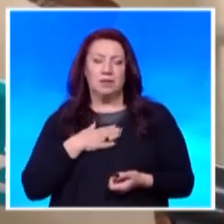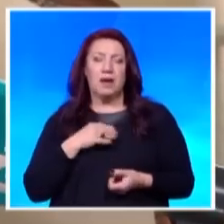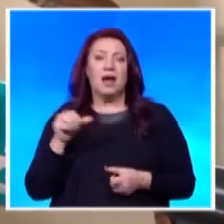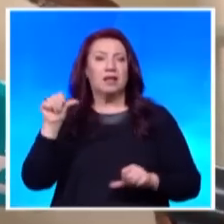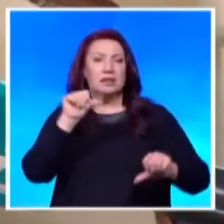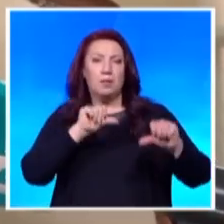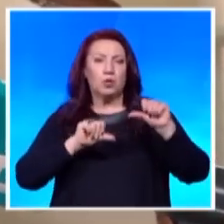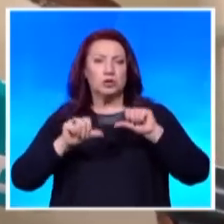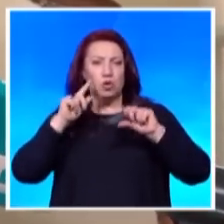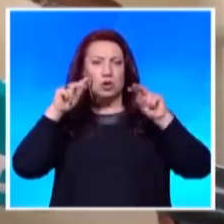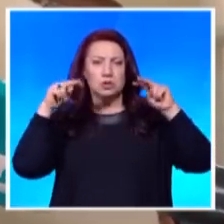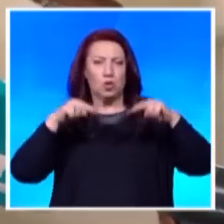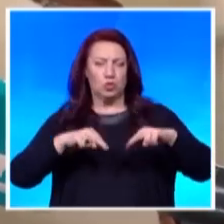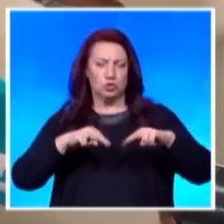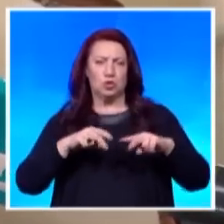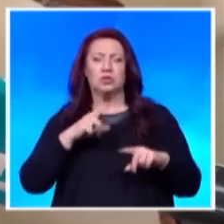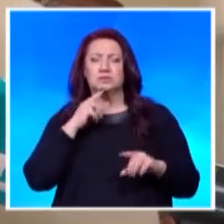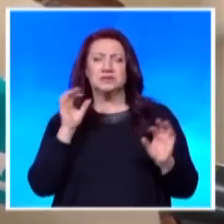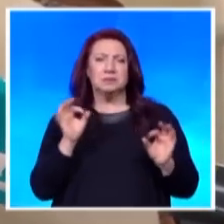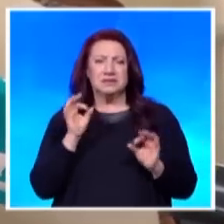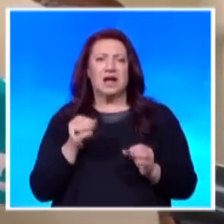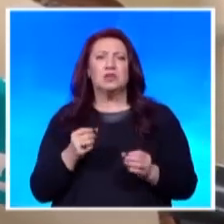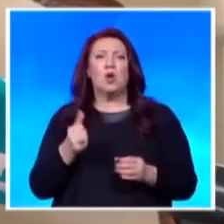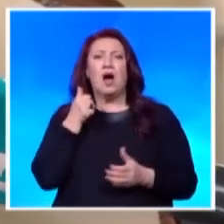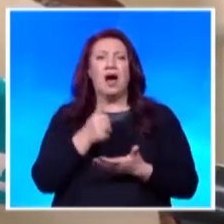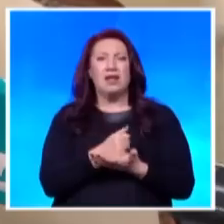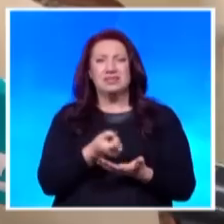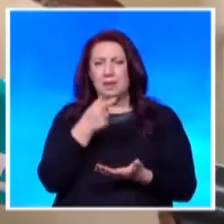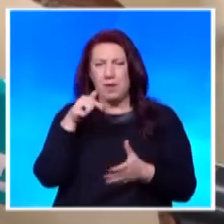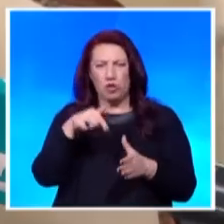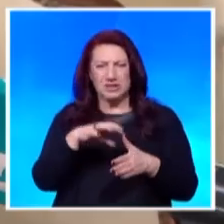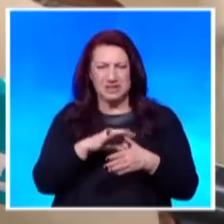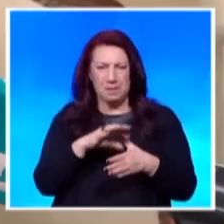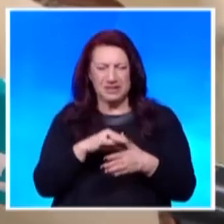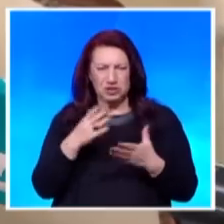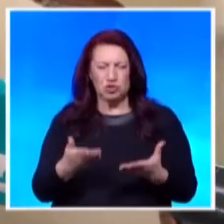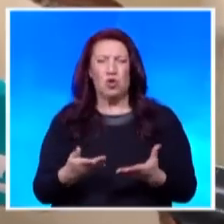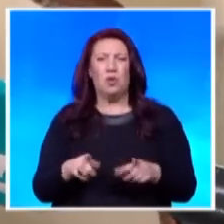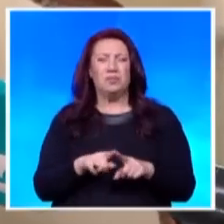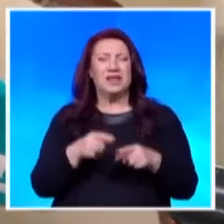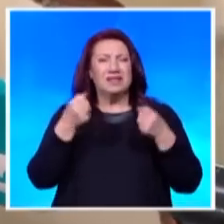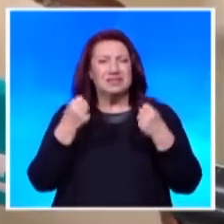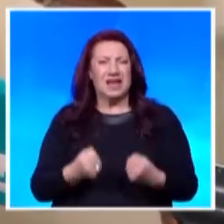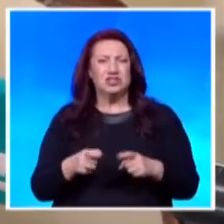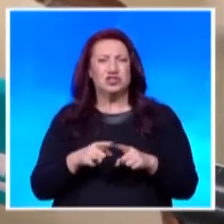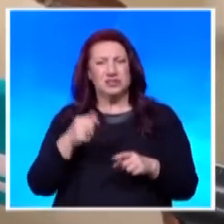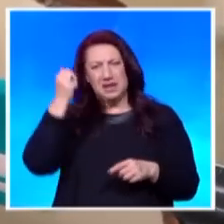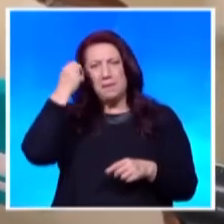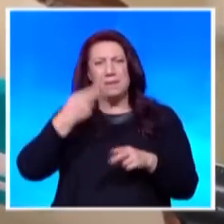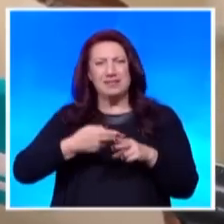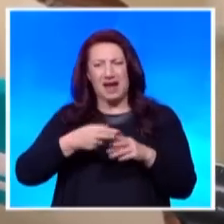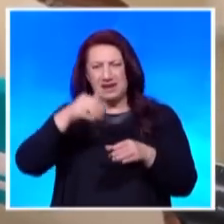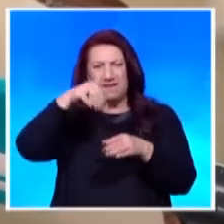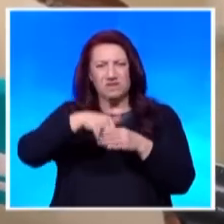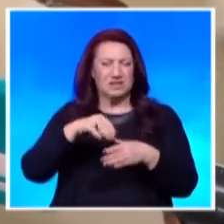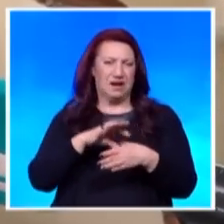отношение на антибиотици, сулфонамиди, на олово, кадми и други микро- и макроелементи, които могат